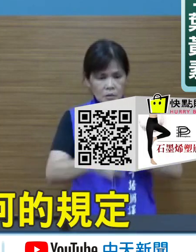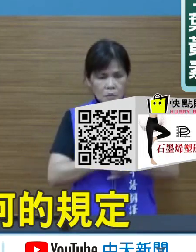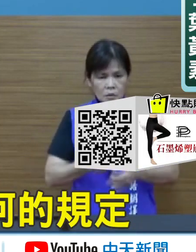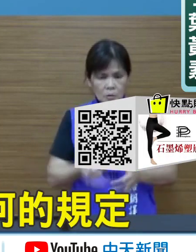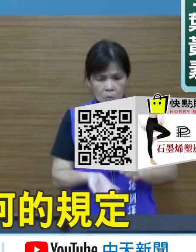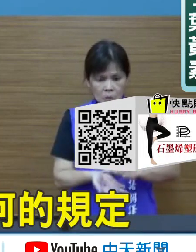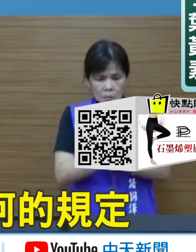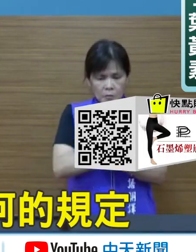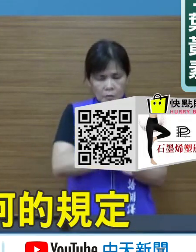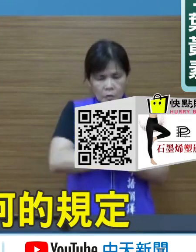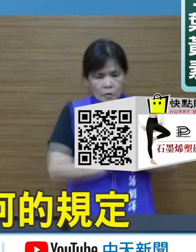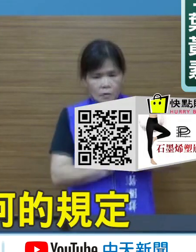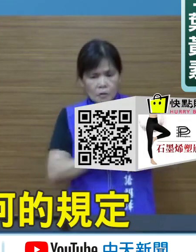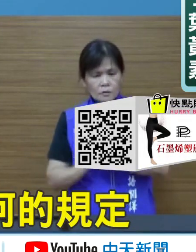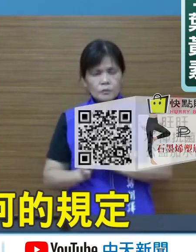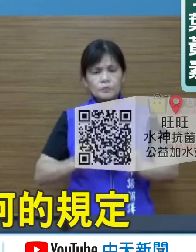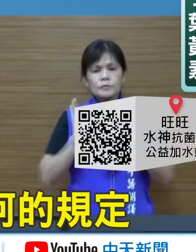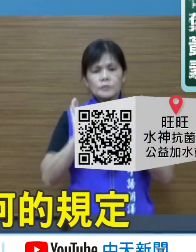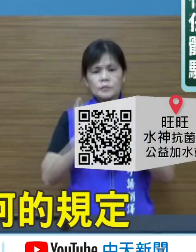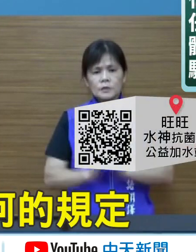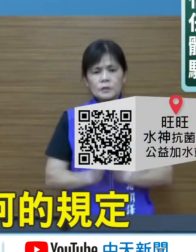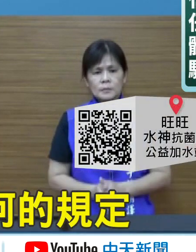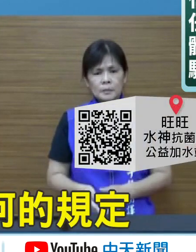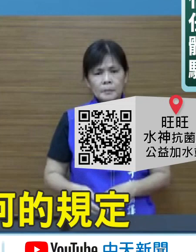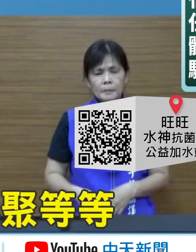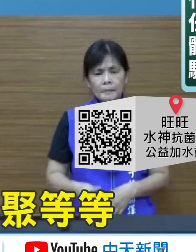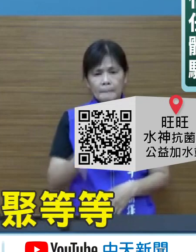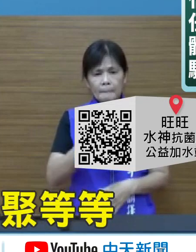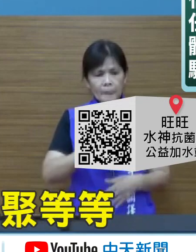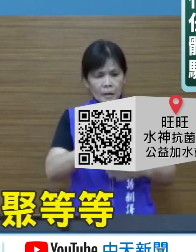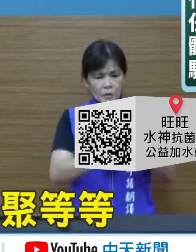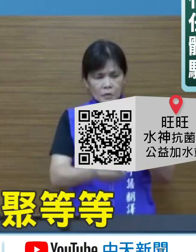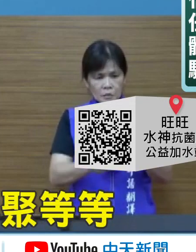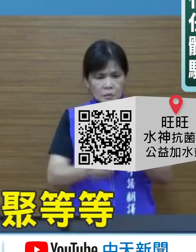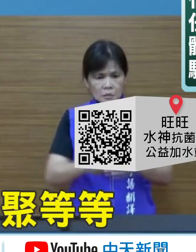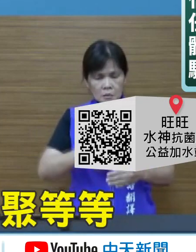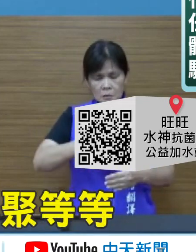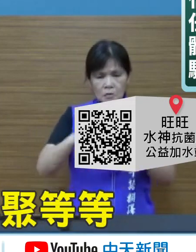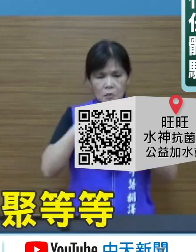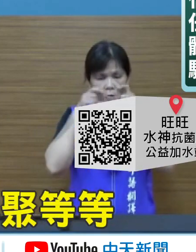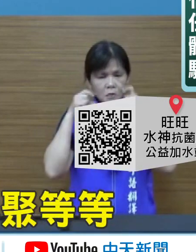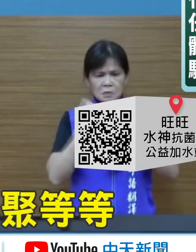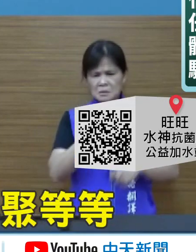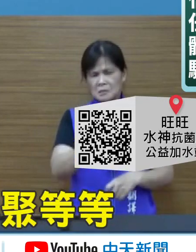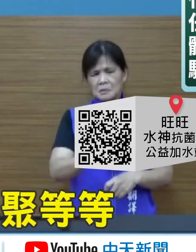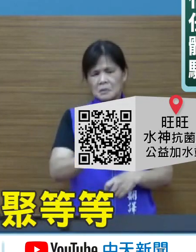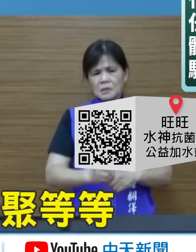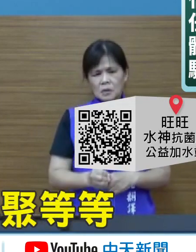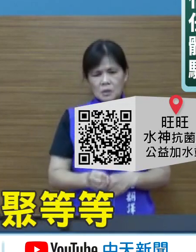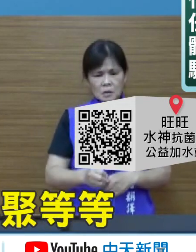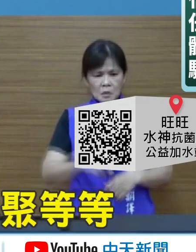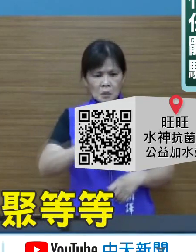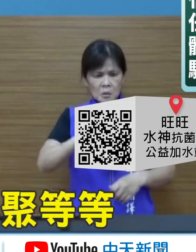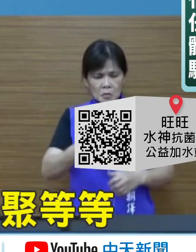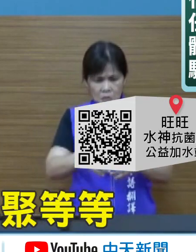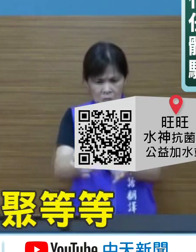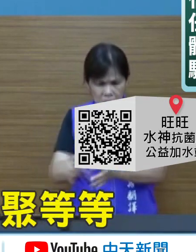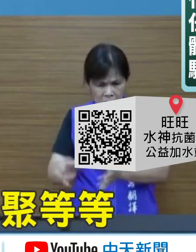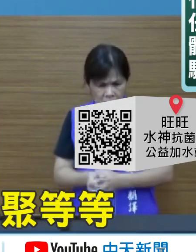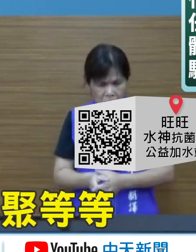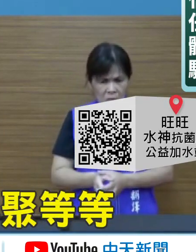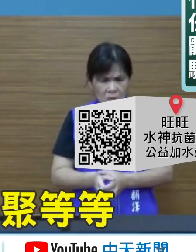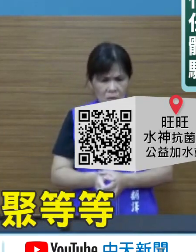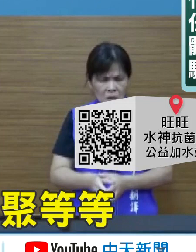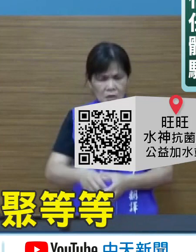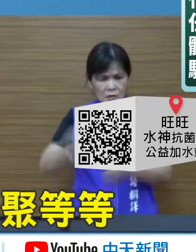们台湾有任何的规定，你去不戴口罩或者你这个群聚等